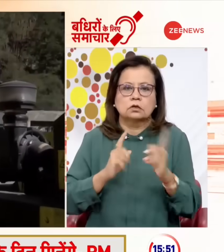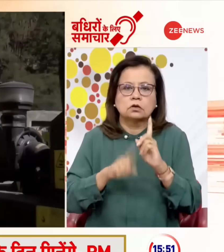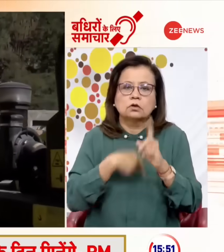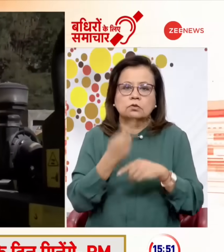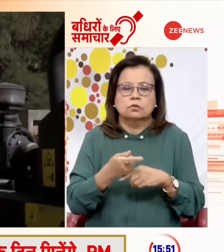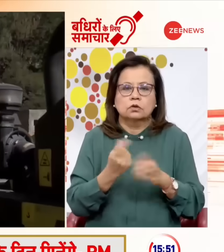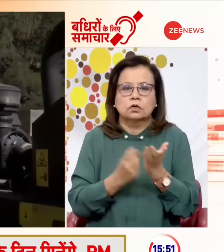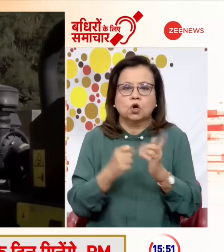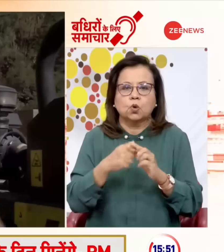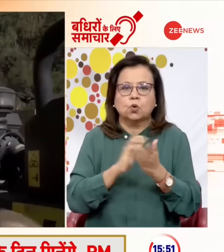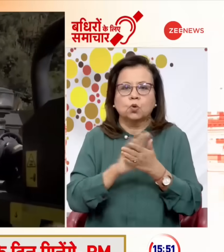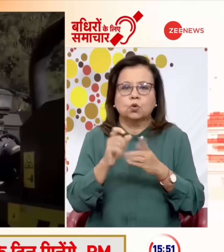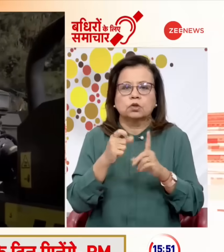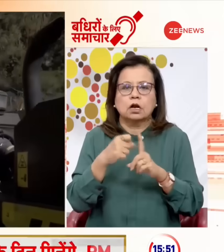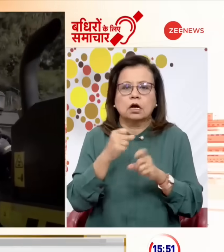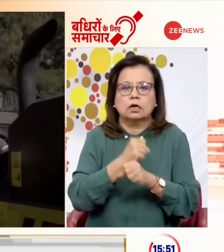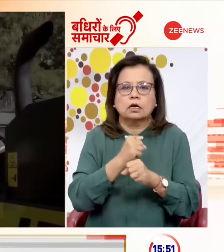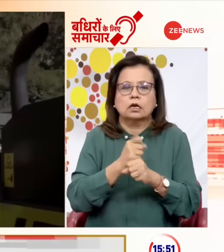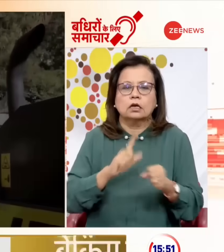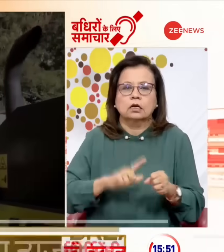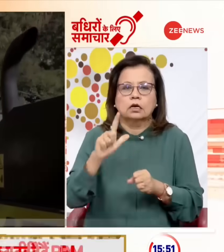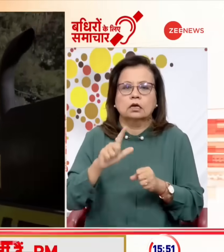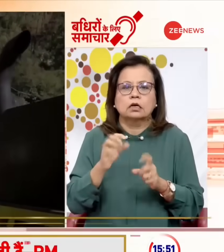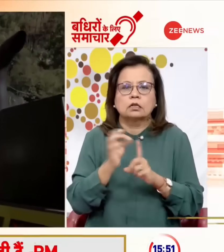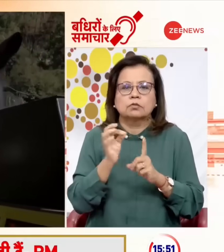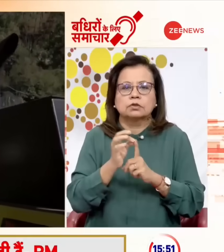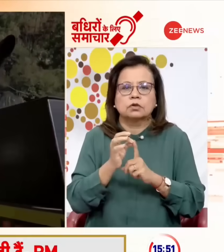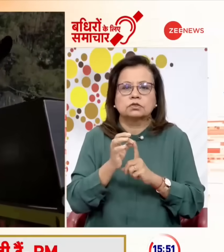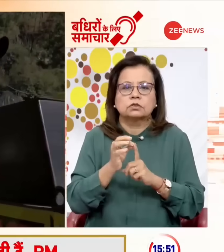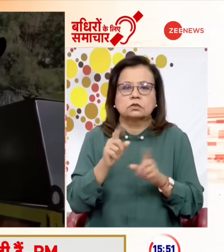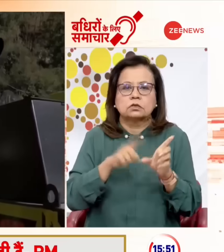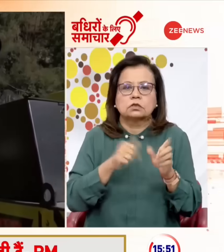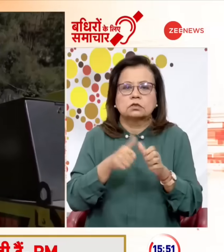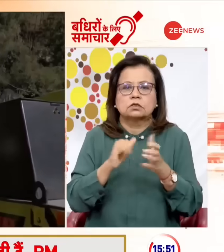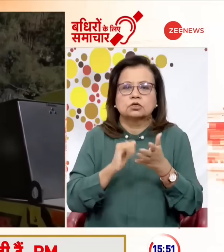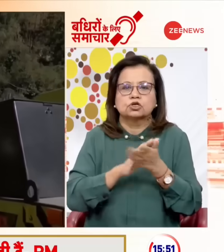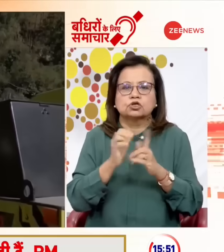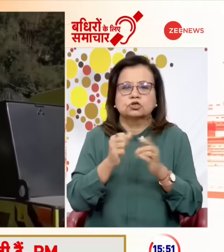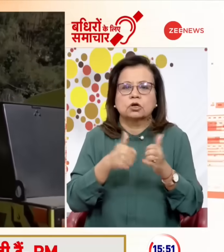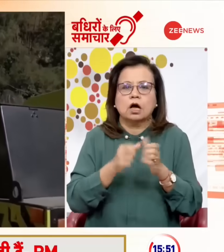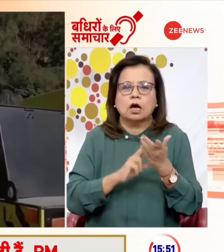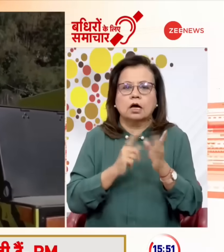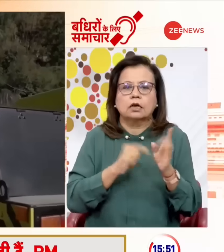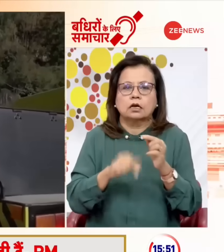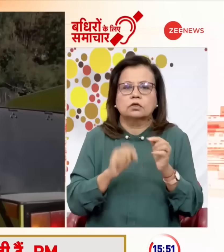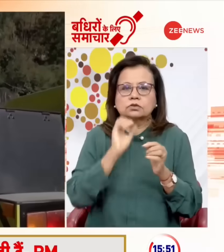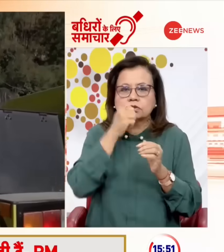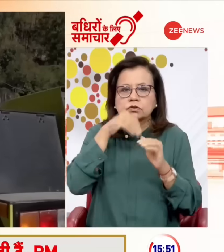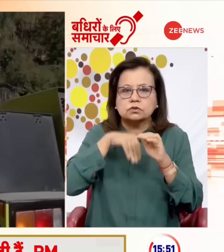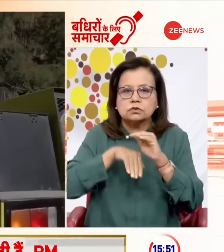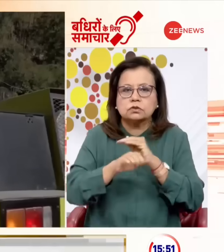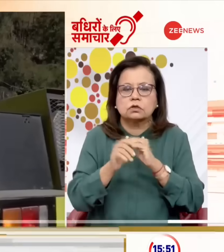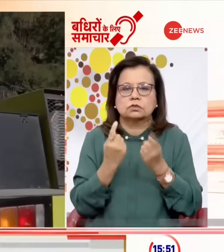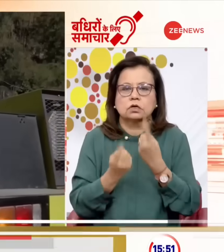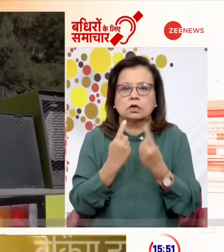ली। वहीं उत्तराखंड के नेता प्रतिपक्ष यशपाल आर्य ने सुरंग